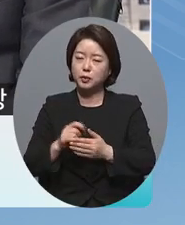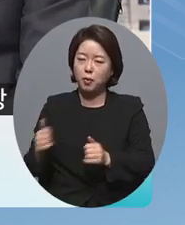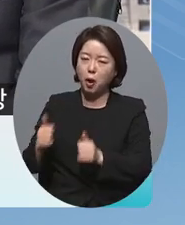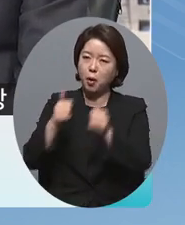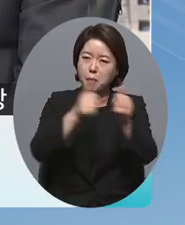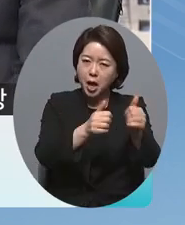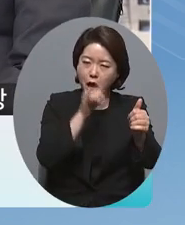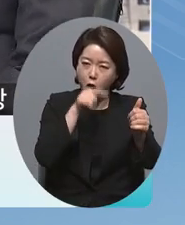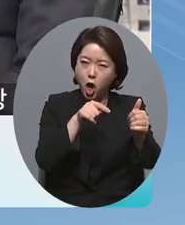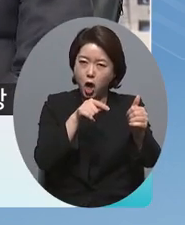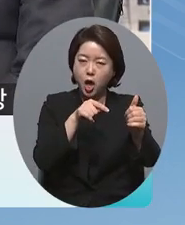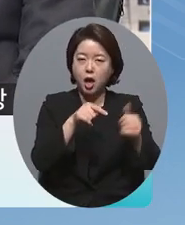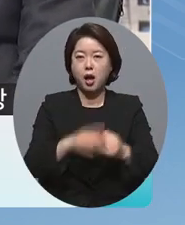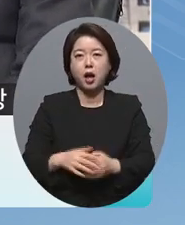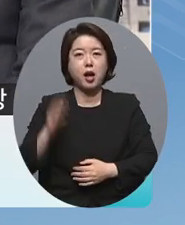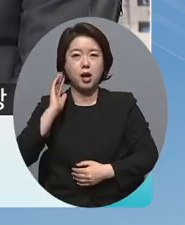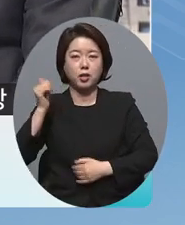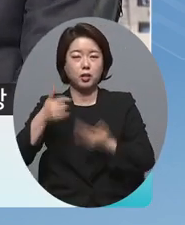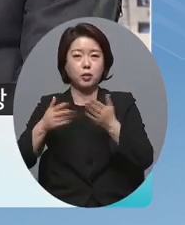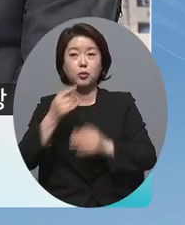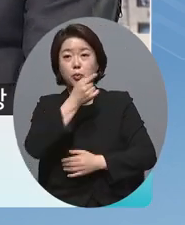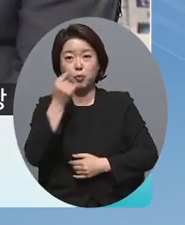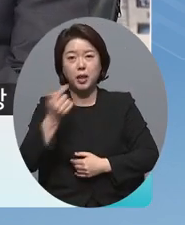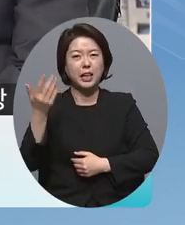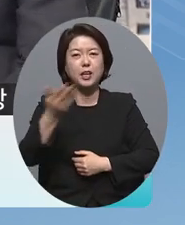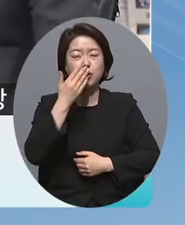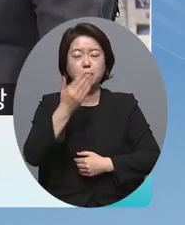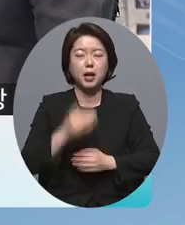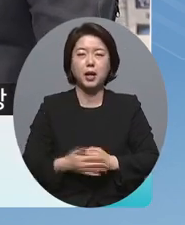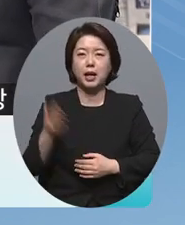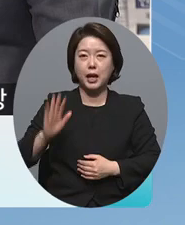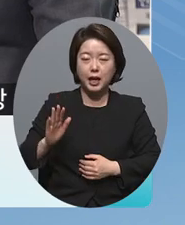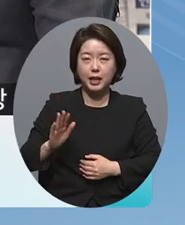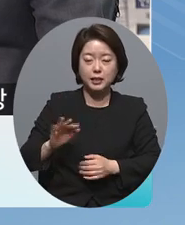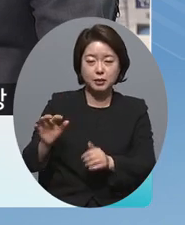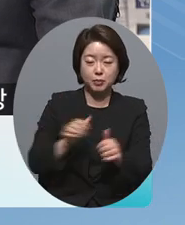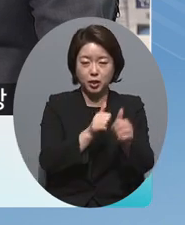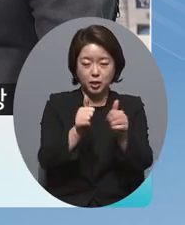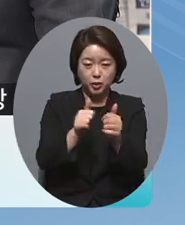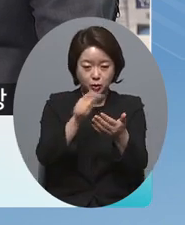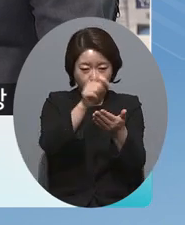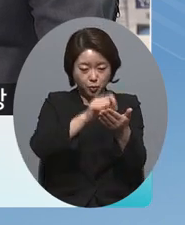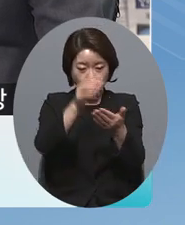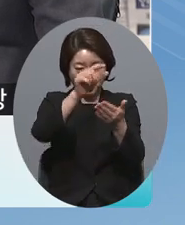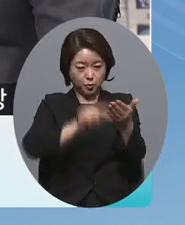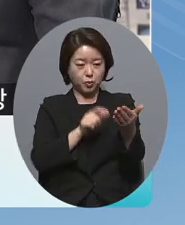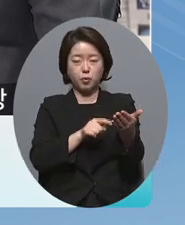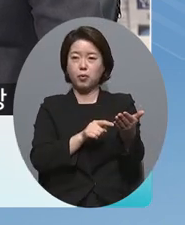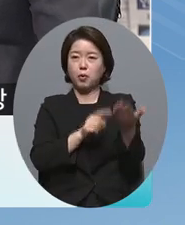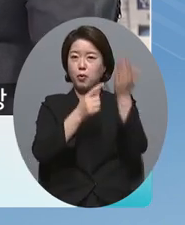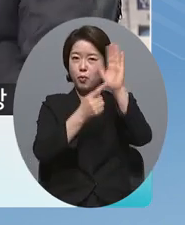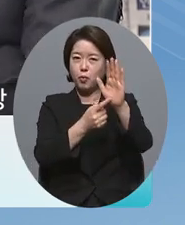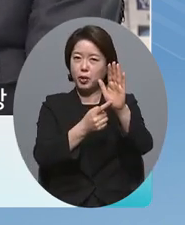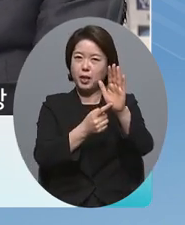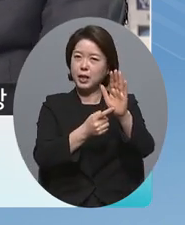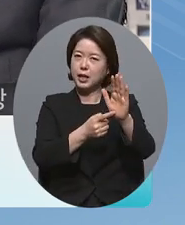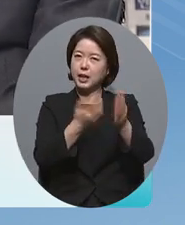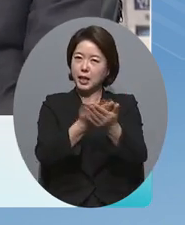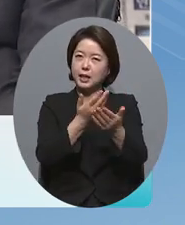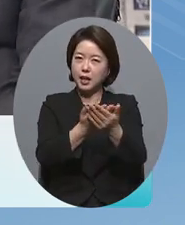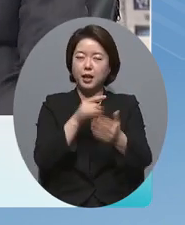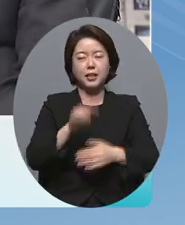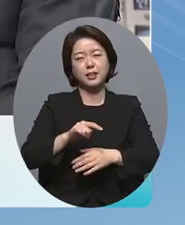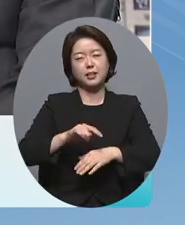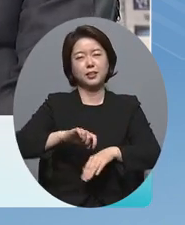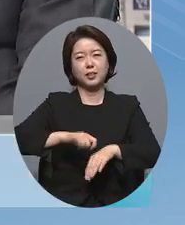여부는 지금 대통령에서 확인해 줄 수 있을 것이다 이렇게 봅니다. 알겠습니다. 그러나 경우 일지를 공개하지 않으면 못 믿겠다. 이거는 좀 무리한 주장이죠. 자, 대통령실의